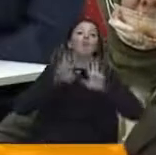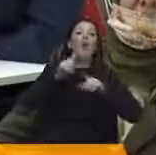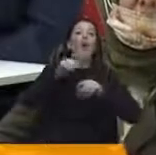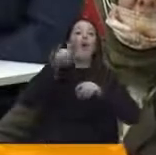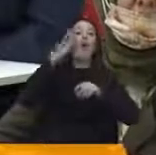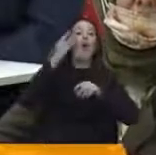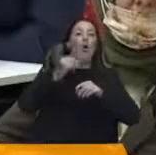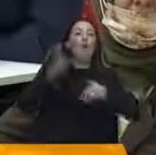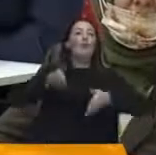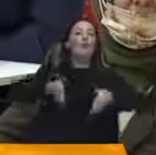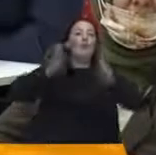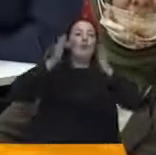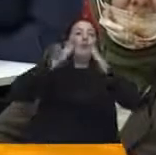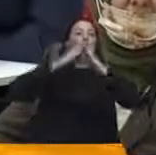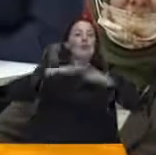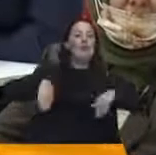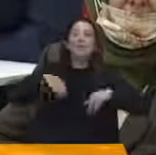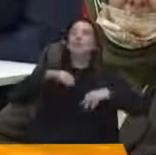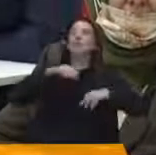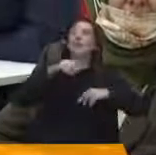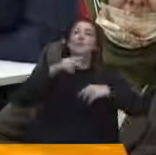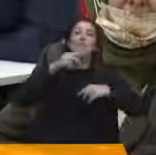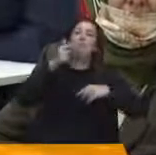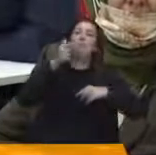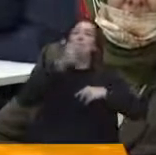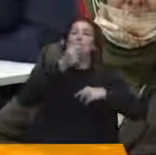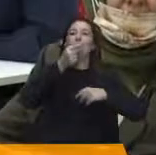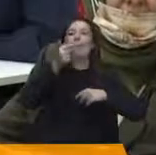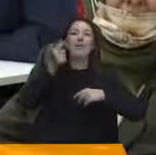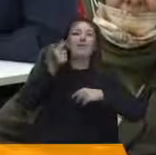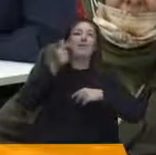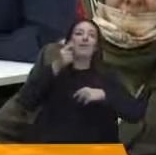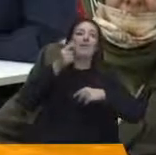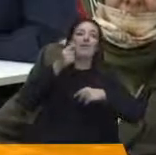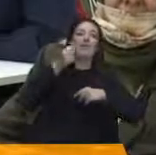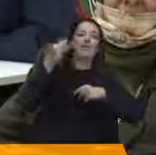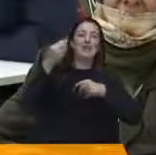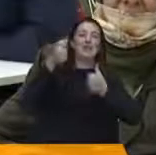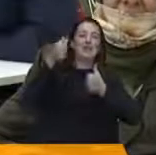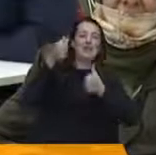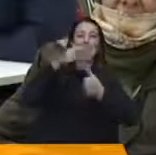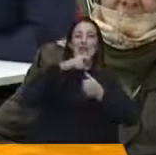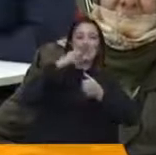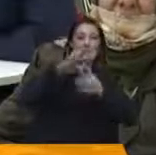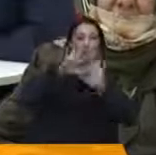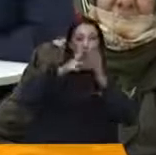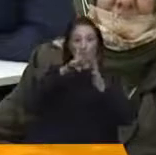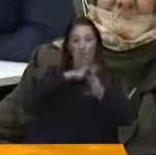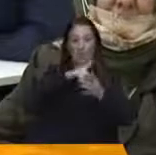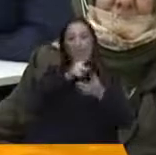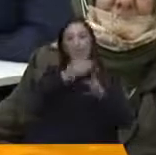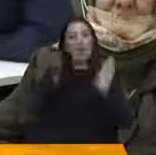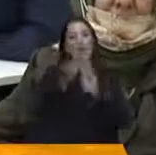yıkılacak. Bir kısmı yenilenecek. Mevcut binaların bir kısmı yenilenecek.